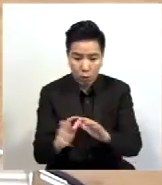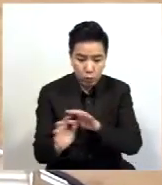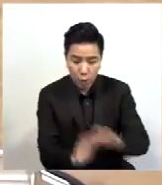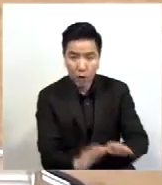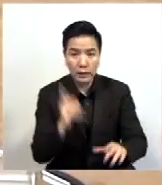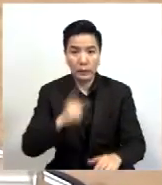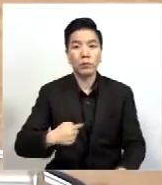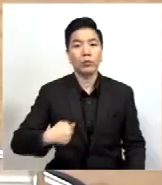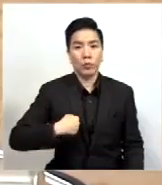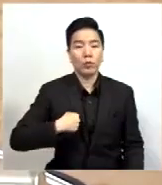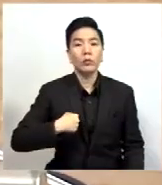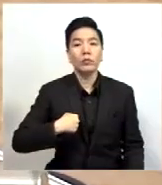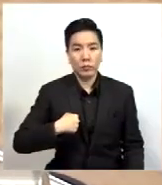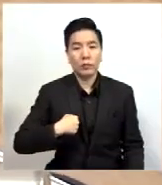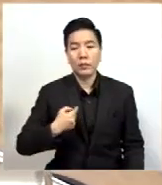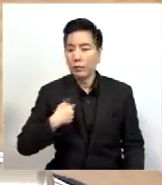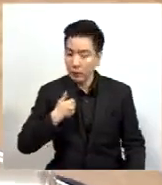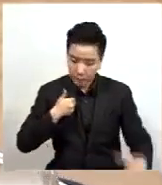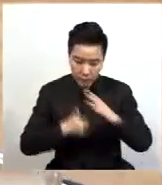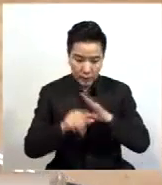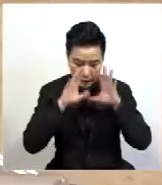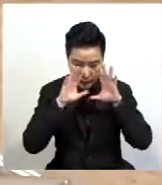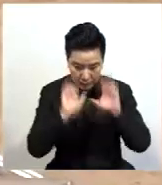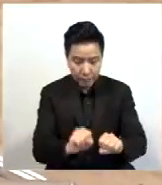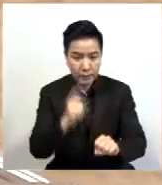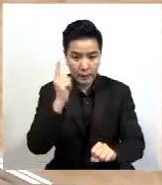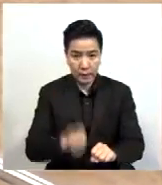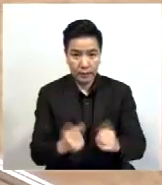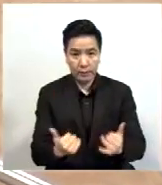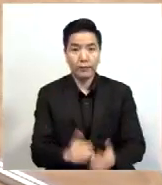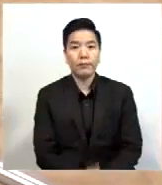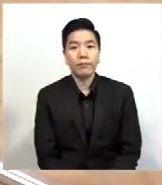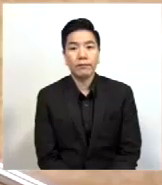ากากจริงผมนี่แหละครับจะนำไปทลายตรงนี้เองนะครับ